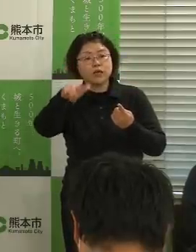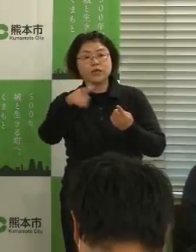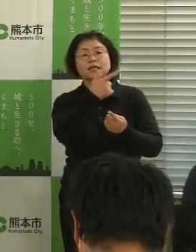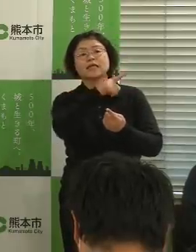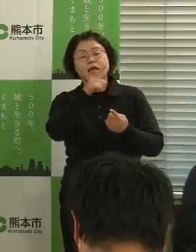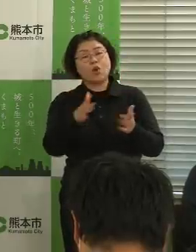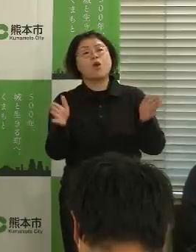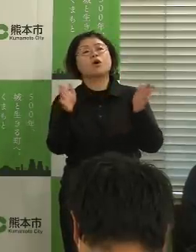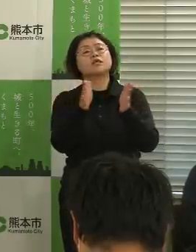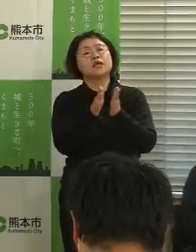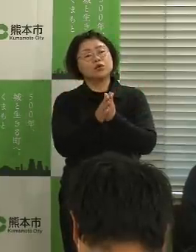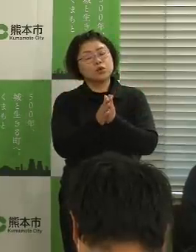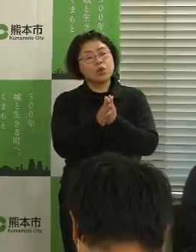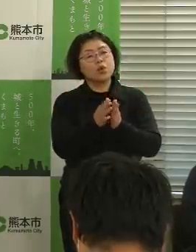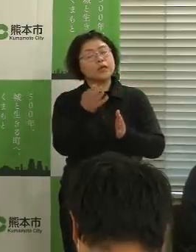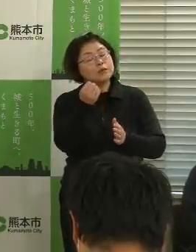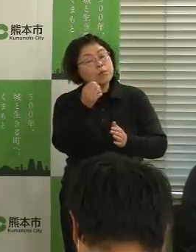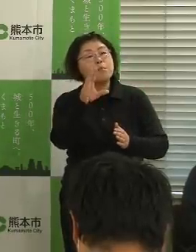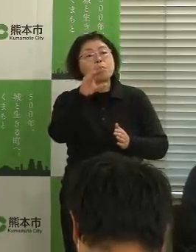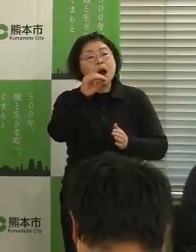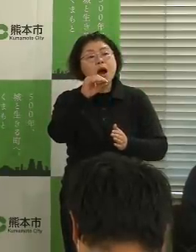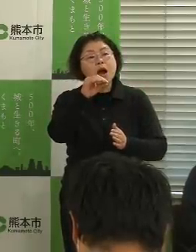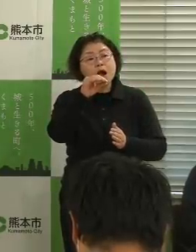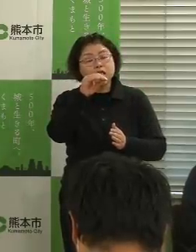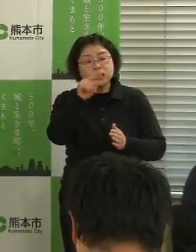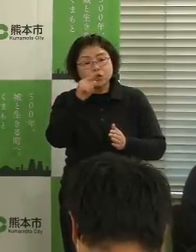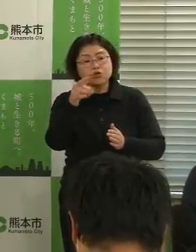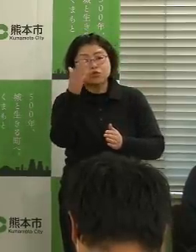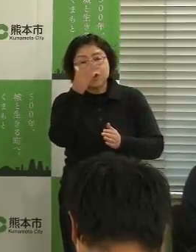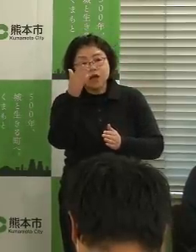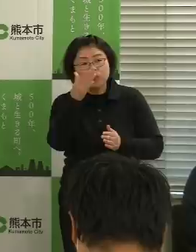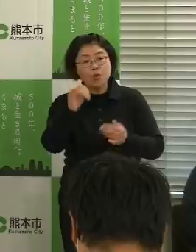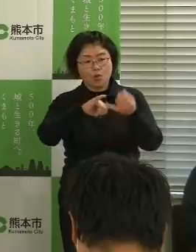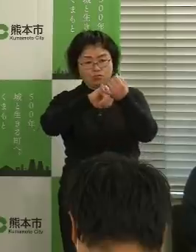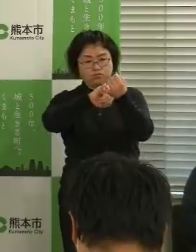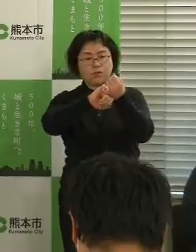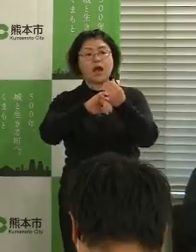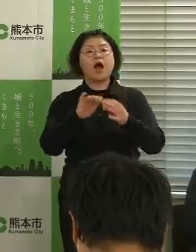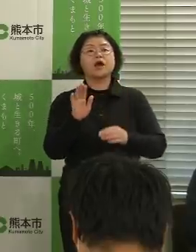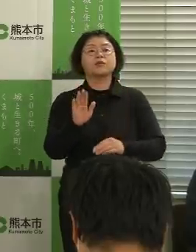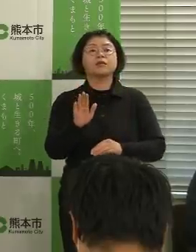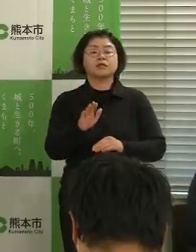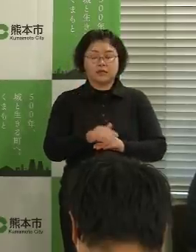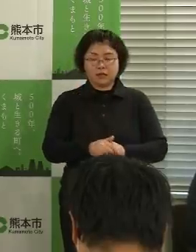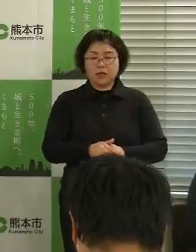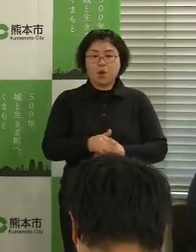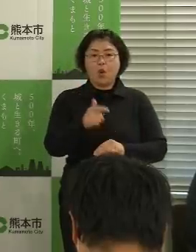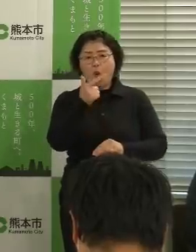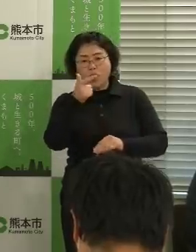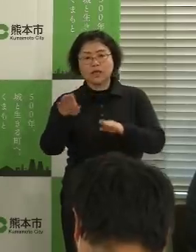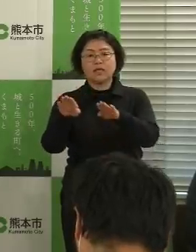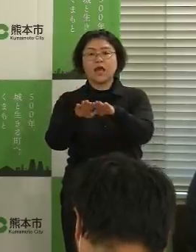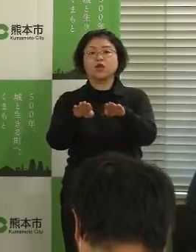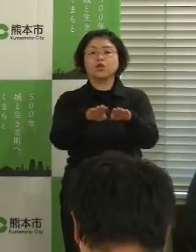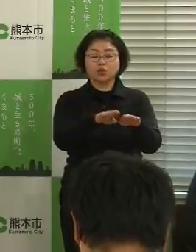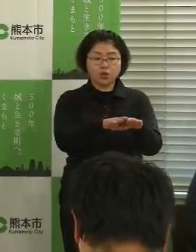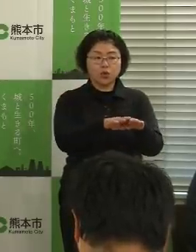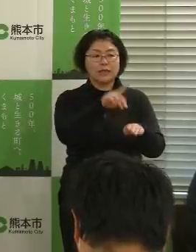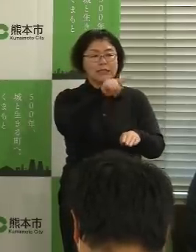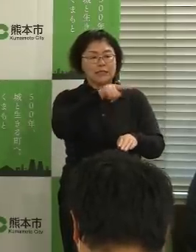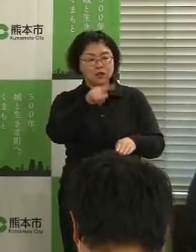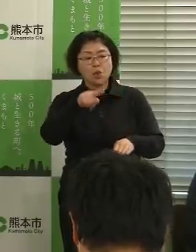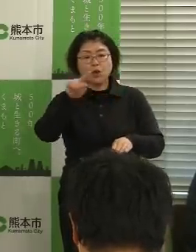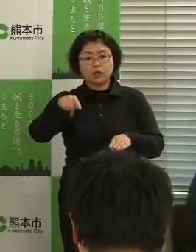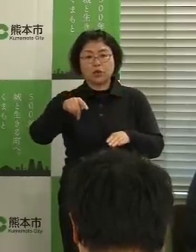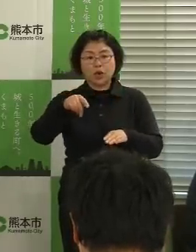わせますと数万単位の予約が入っております。大型連休での人の動きが増